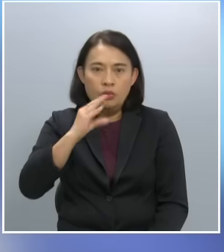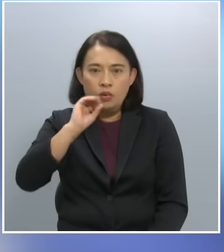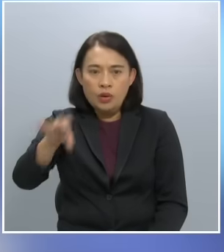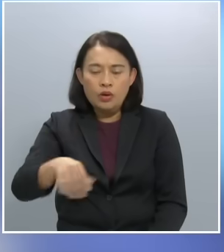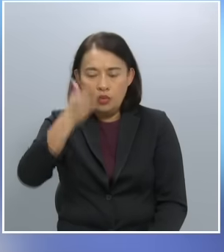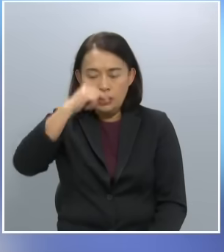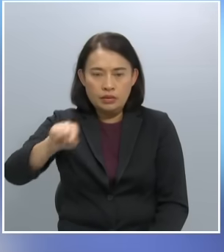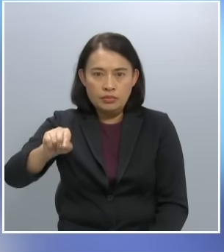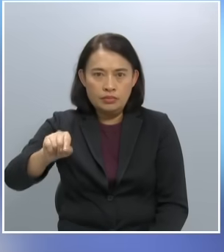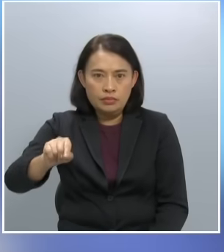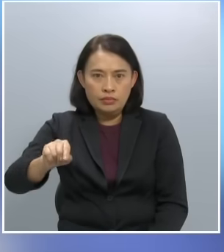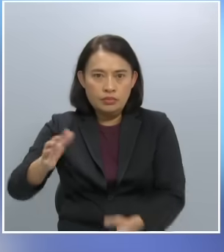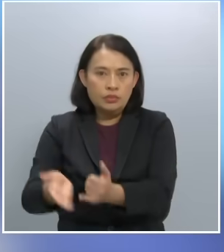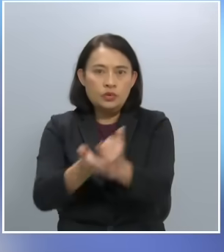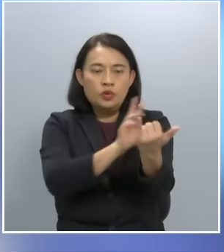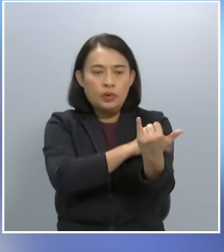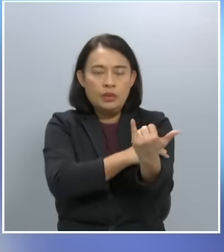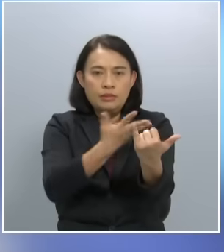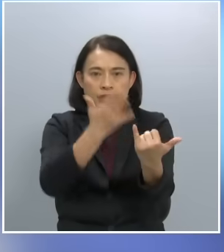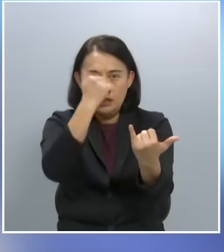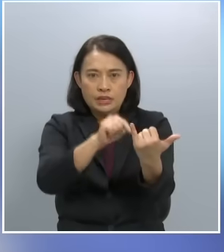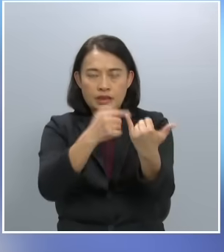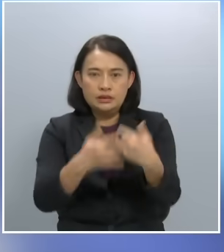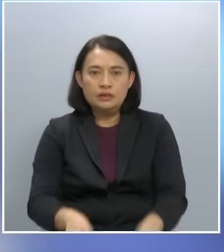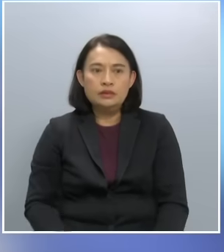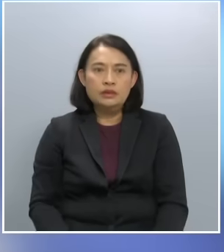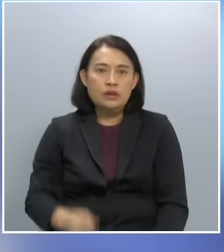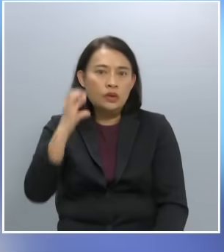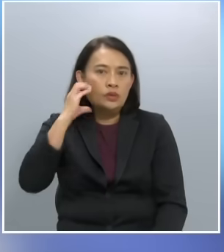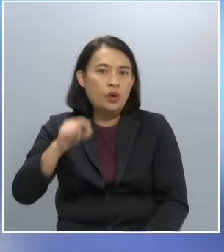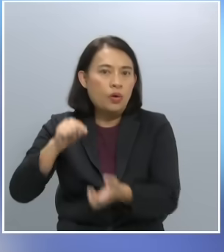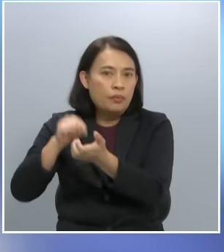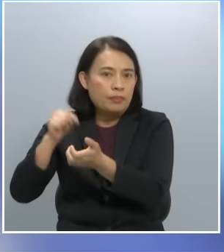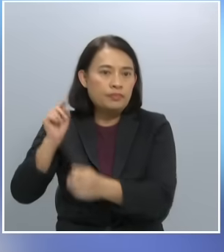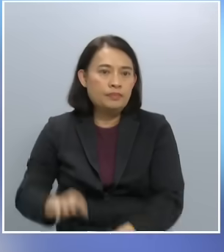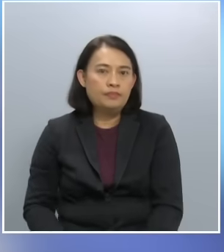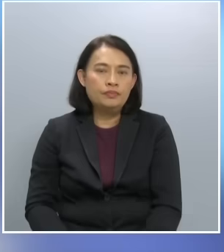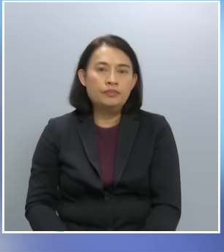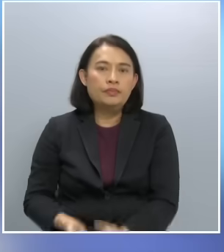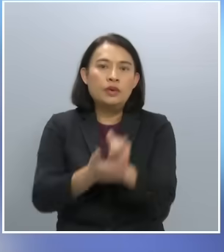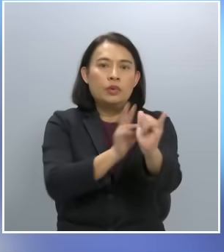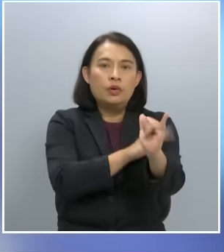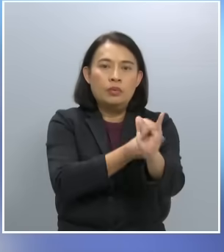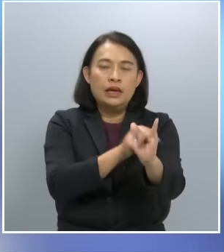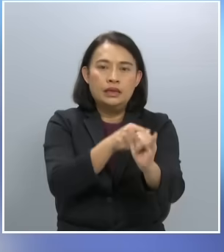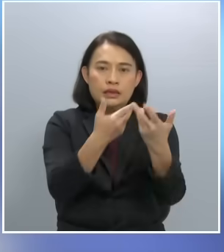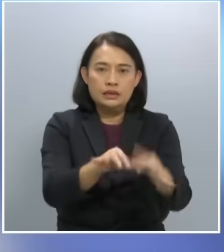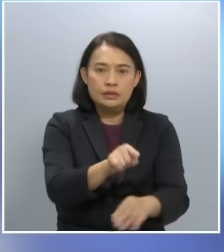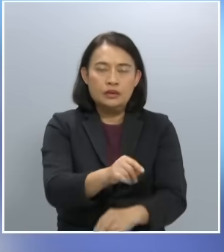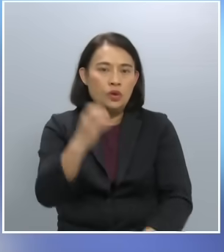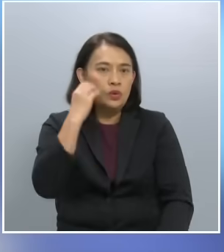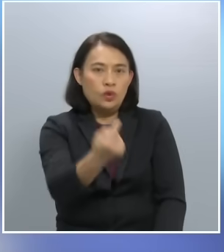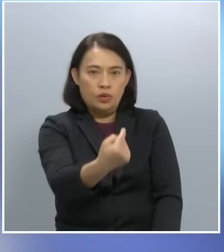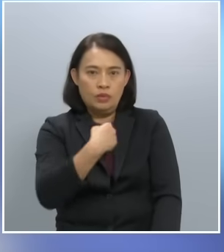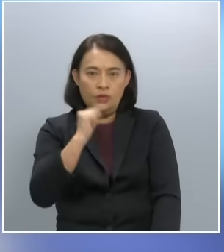ทำไมพี่ไม่ส่งพี่หนูไปโรงพยาบาลจากนั้นเนี่ยเขาตัดสายทิ้งแล้วก็นำพี่สาวหนูเนี่ยไปส่งโรงพยาบาลเขาโทรกลับมาหา